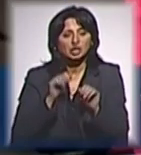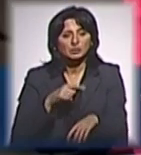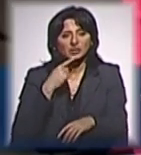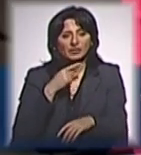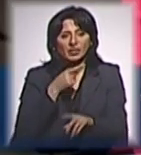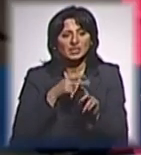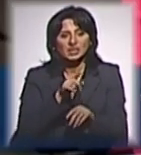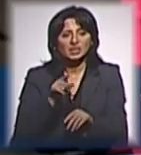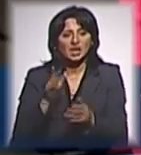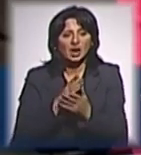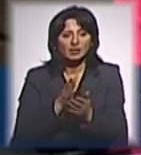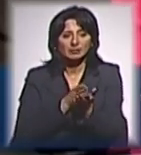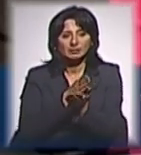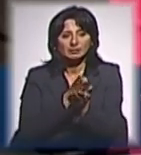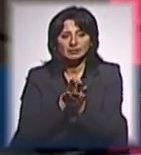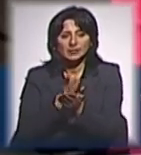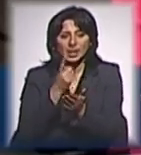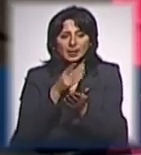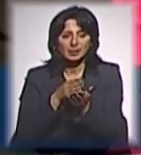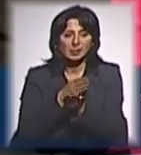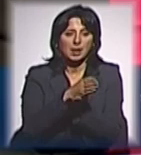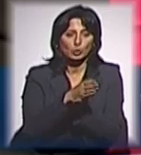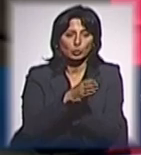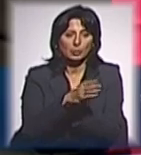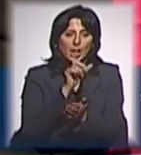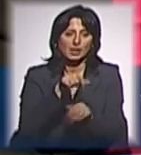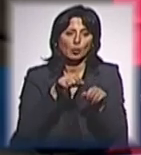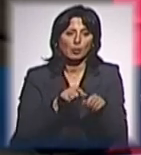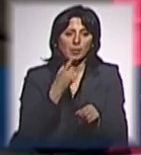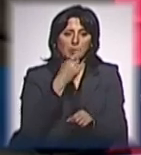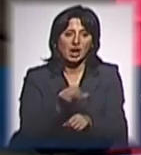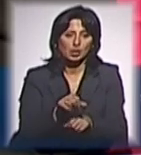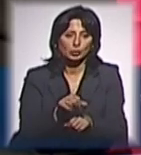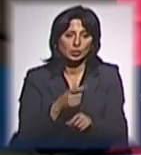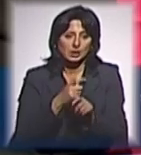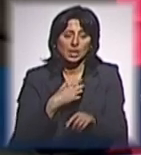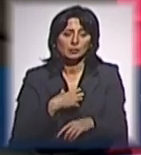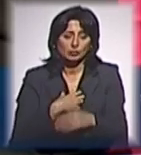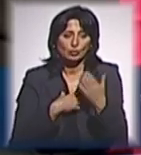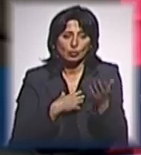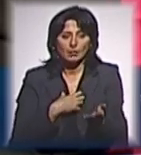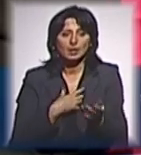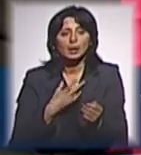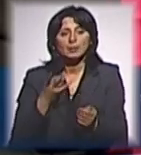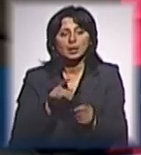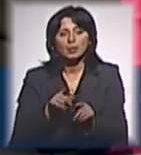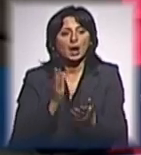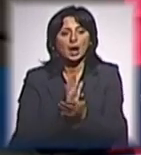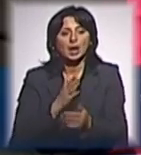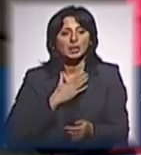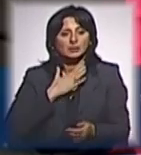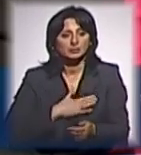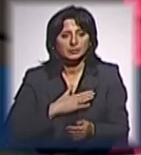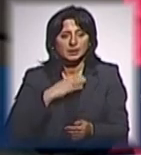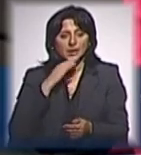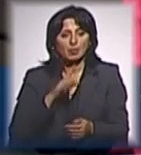შემიძლია ვთქვა, რომ ისინი არიან ორიენტირებული რაღაც ერთი მიმართულებით, თქვათ, ადამიანის უფლებების დაცვა, რომელიც ძალიან მნიშვნელოვანია, მაგრამ ეს არ არის, ასე